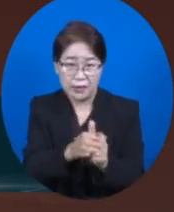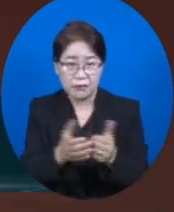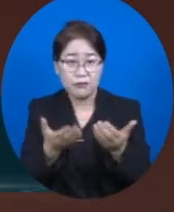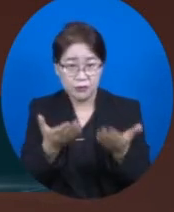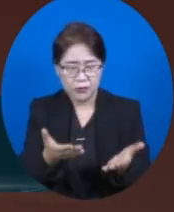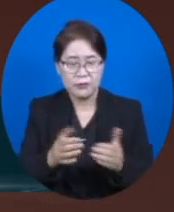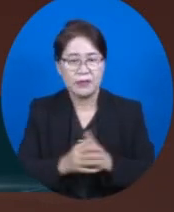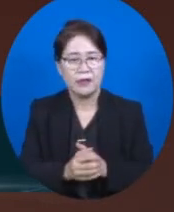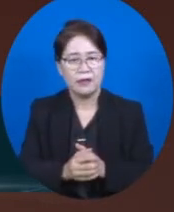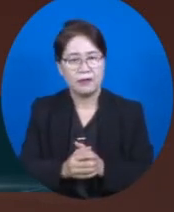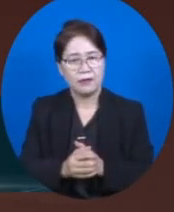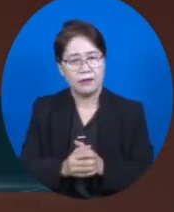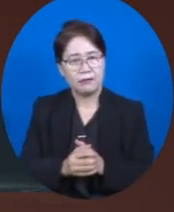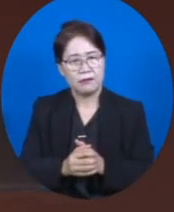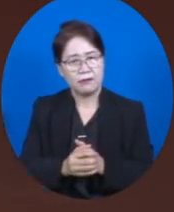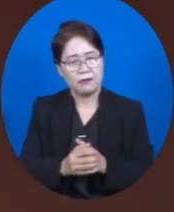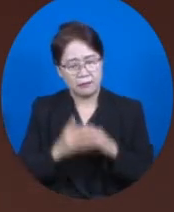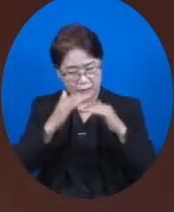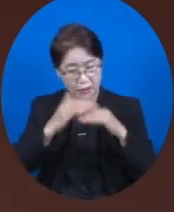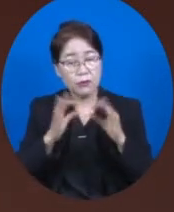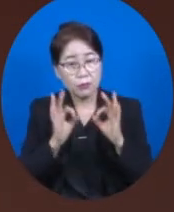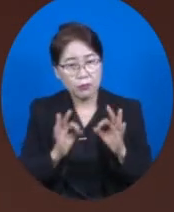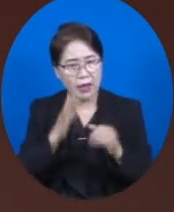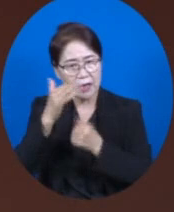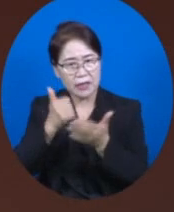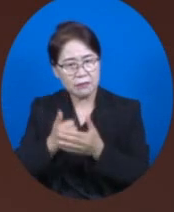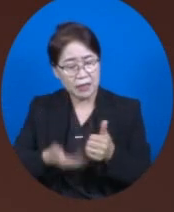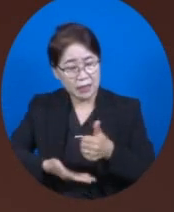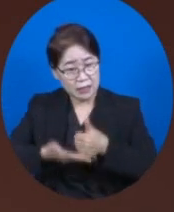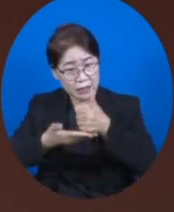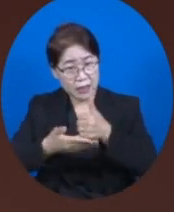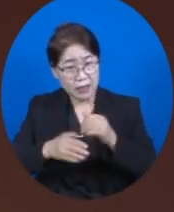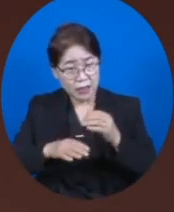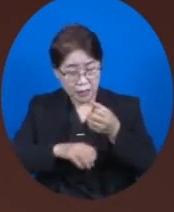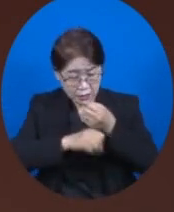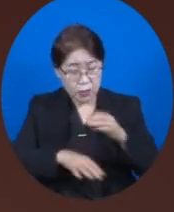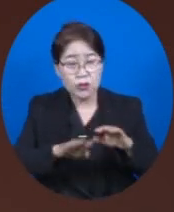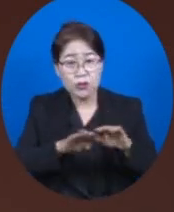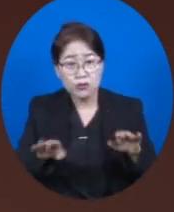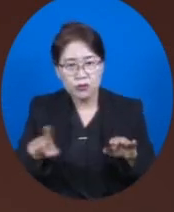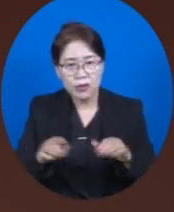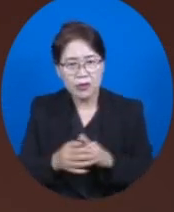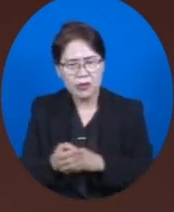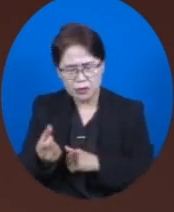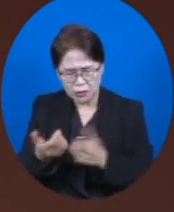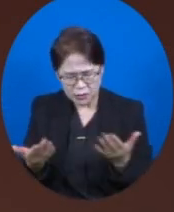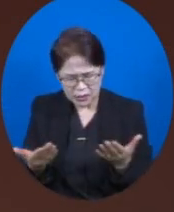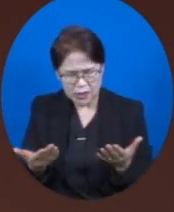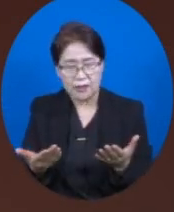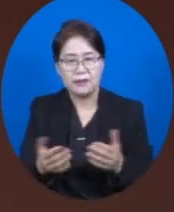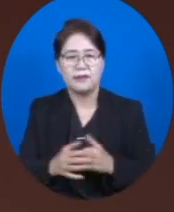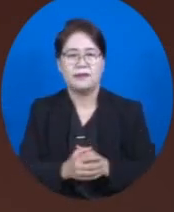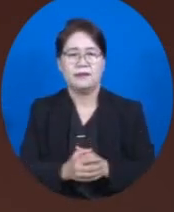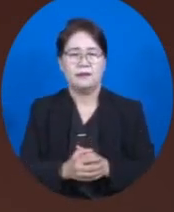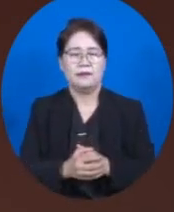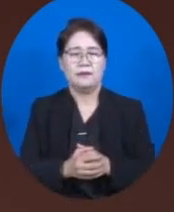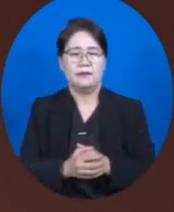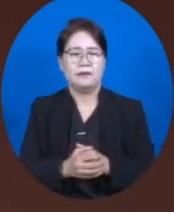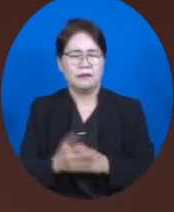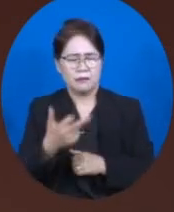여러분 이것을 보게 되면 하나님의 칭찬의 기준은 적은 일이었다는 것입니다